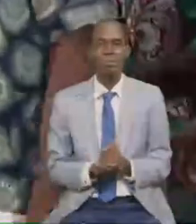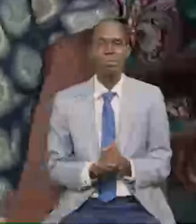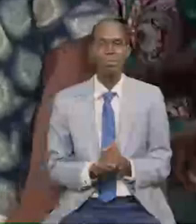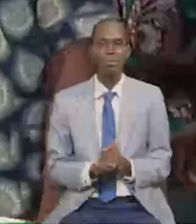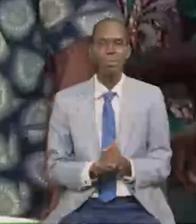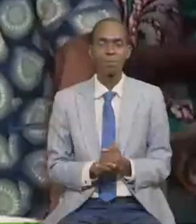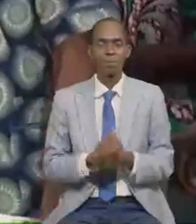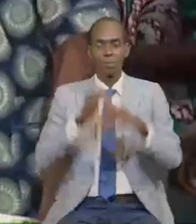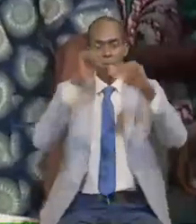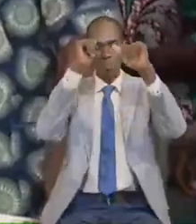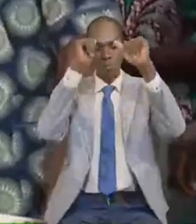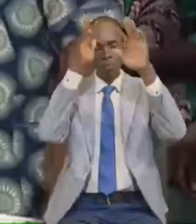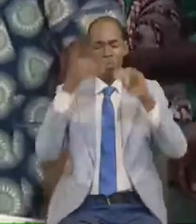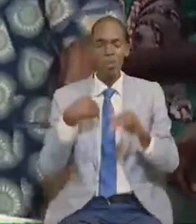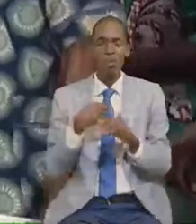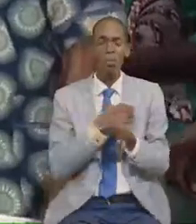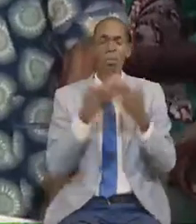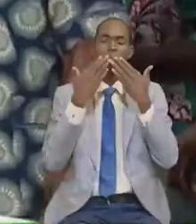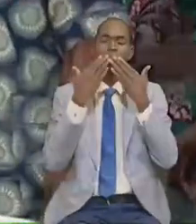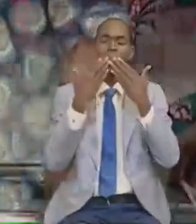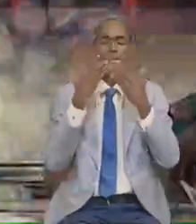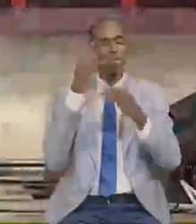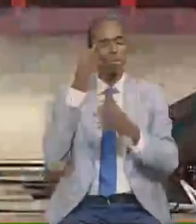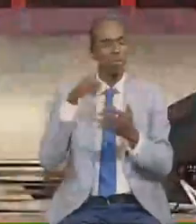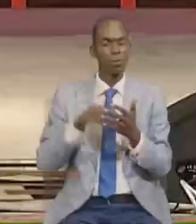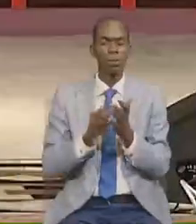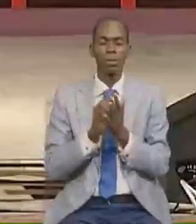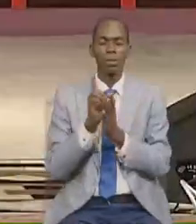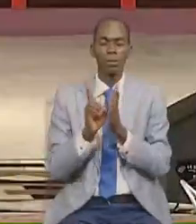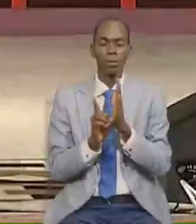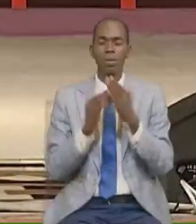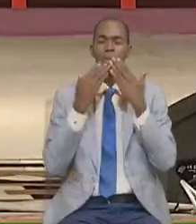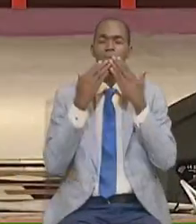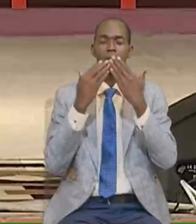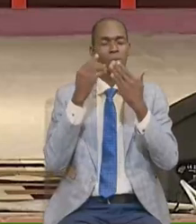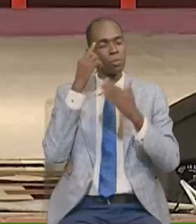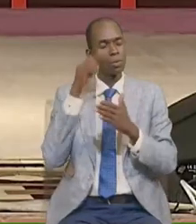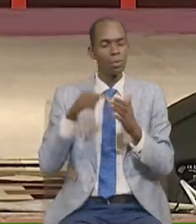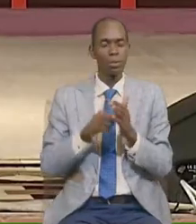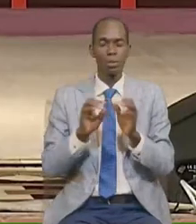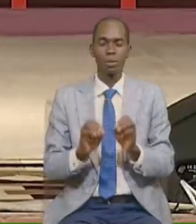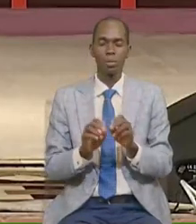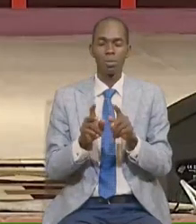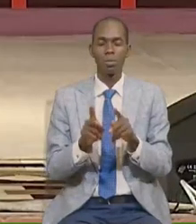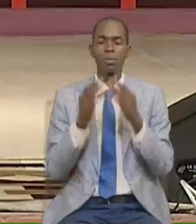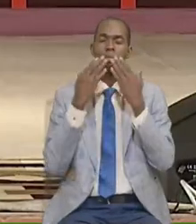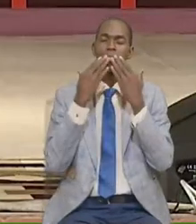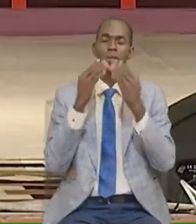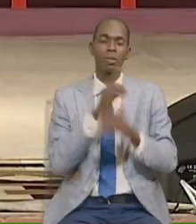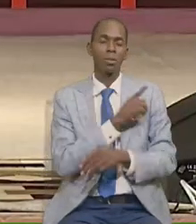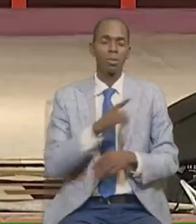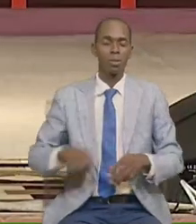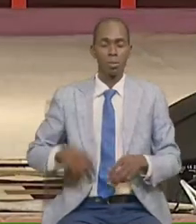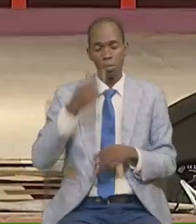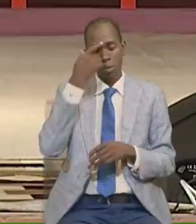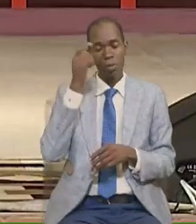père nous te remercions pour cette merci pour cette opportunité merci Seigneur parce